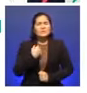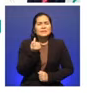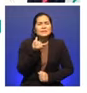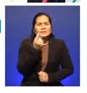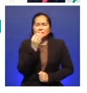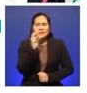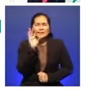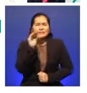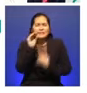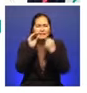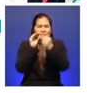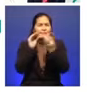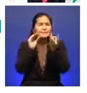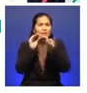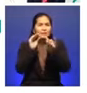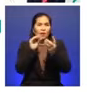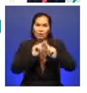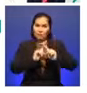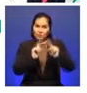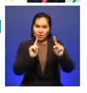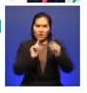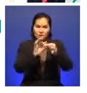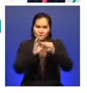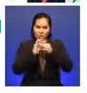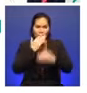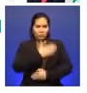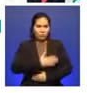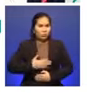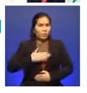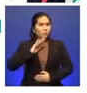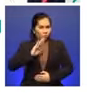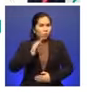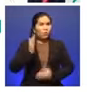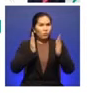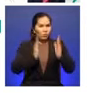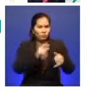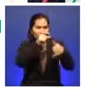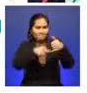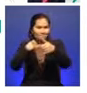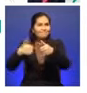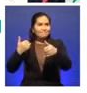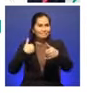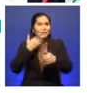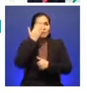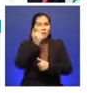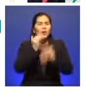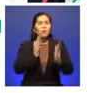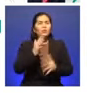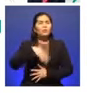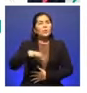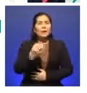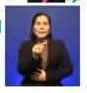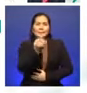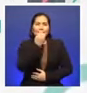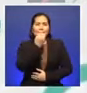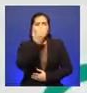ายแต่ว่าเปรียบได้กับเหมือนประตูสู่สุขภาพของบุคคลคนนั้นทีเดียวเพราะคนปกติจะรับประทานอาหารเพื่อห